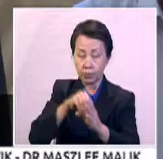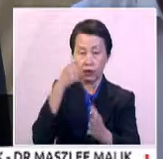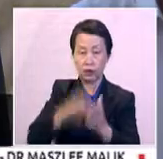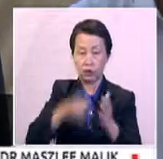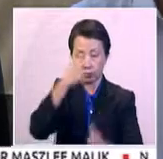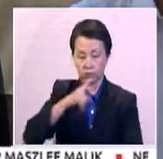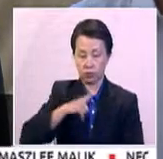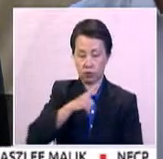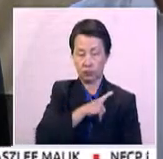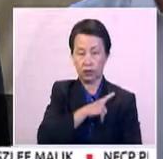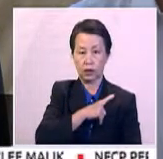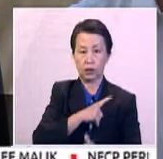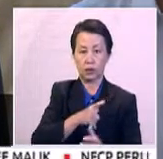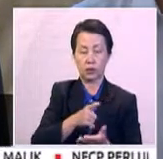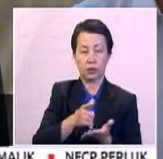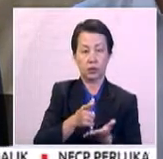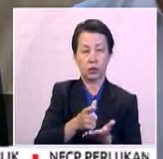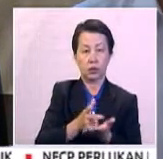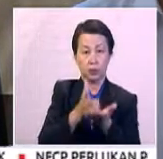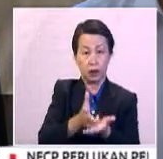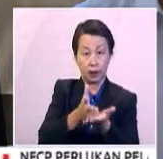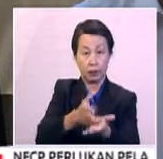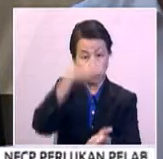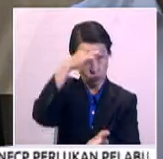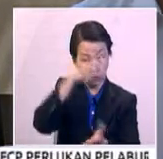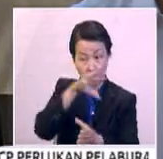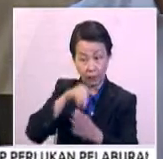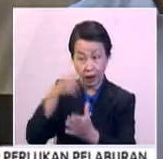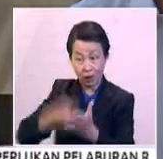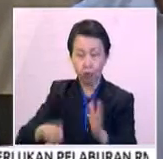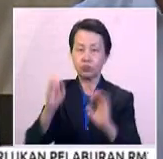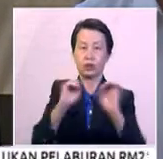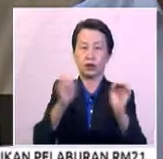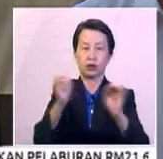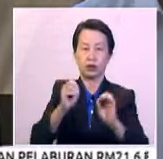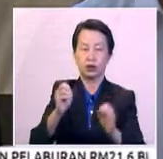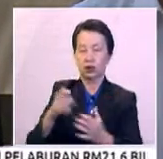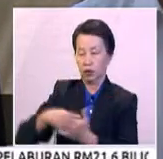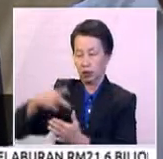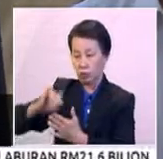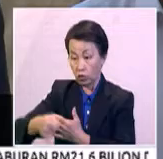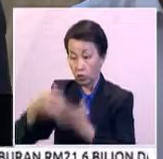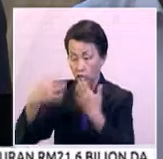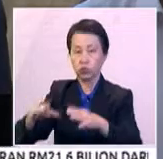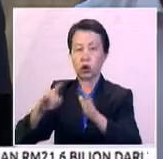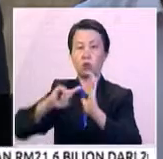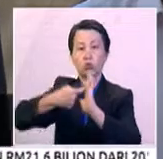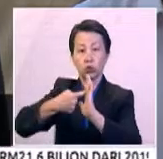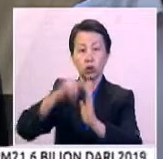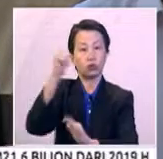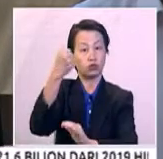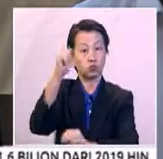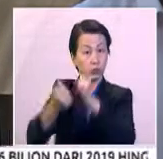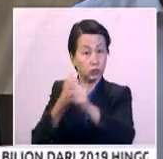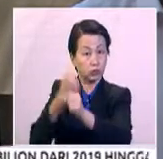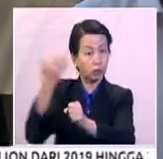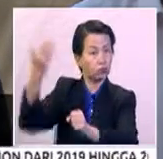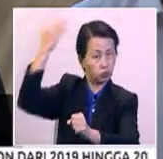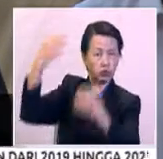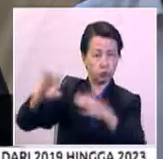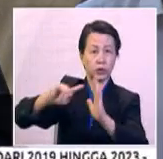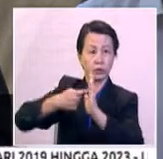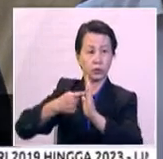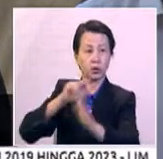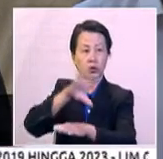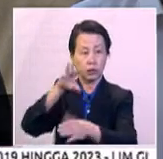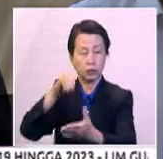lembaga pelabuhan Johor. Projek ini telah bermula lebih 10 tahun yang lepas, iaitu termasuk